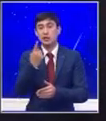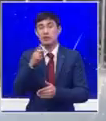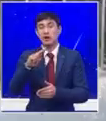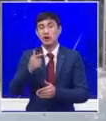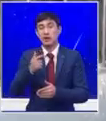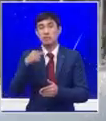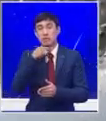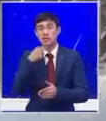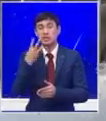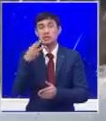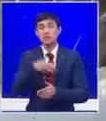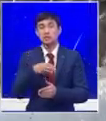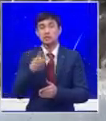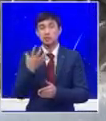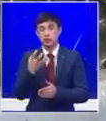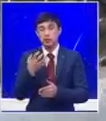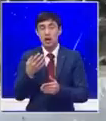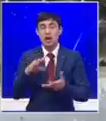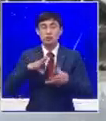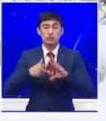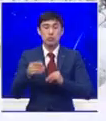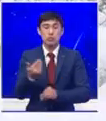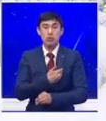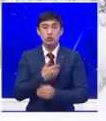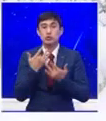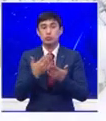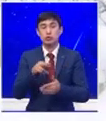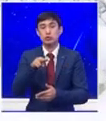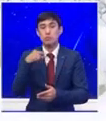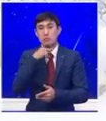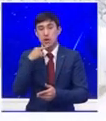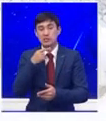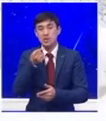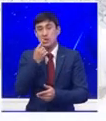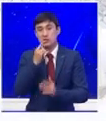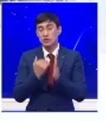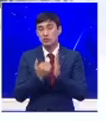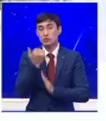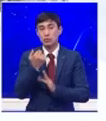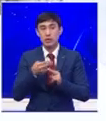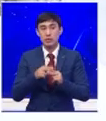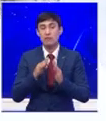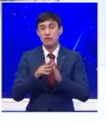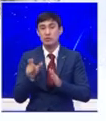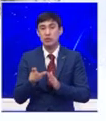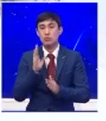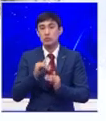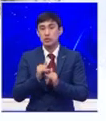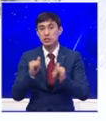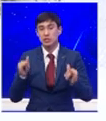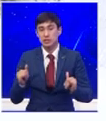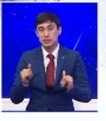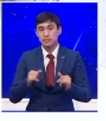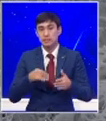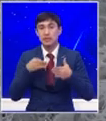более 3 500. А учитывая пользу продукции, спрос на перепелиное мясо и яйца высок. Поэтому фермер намерен расширяться